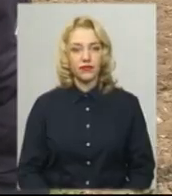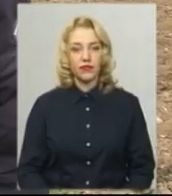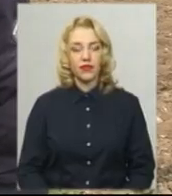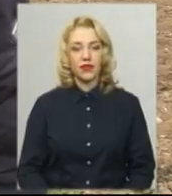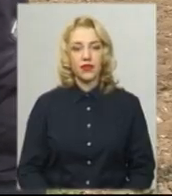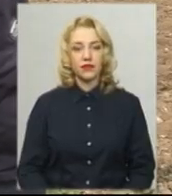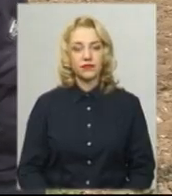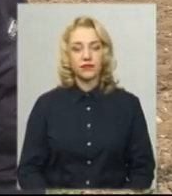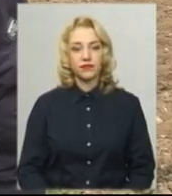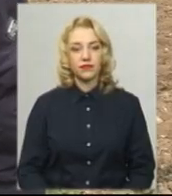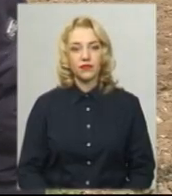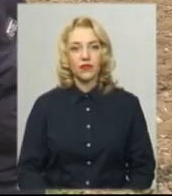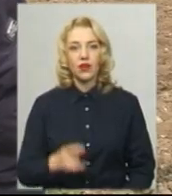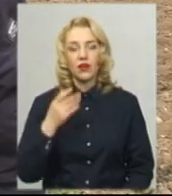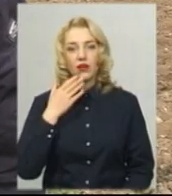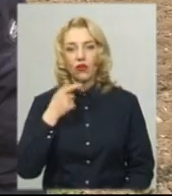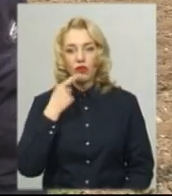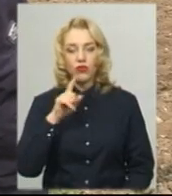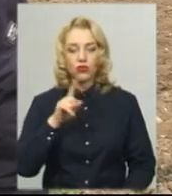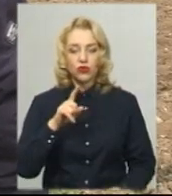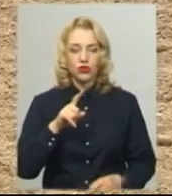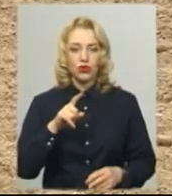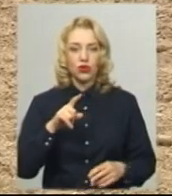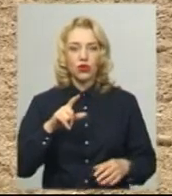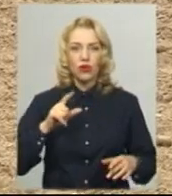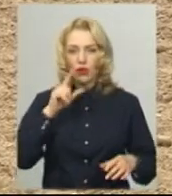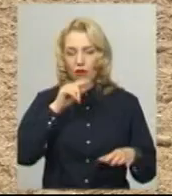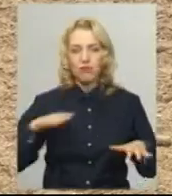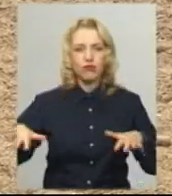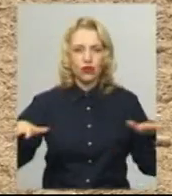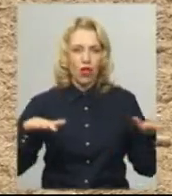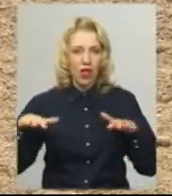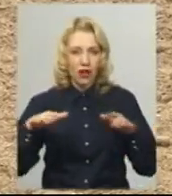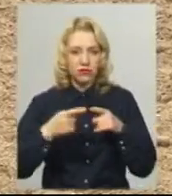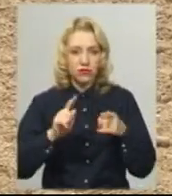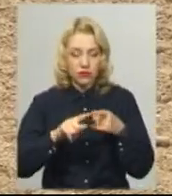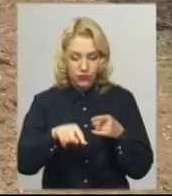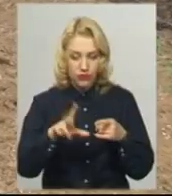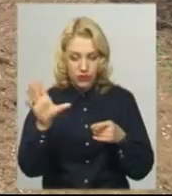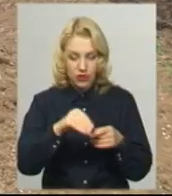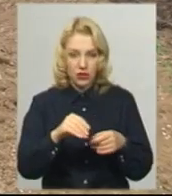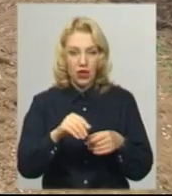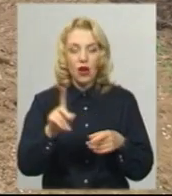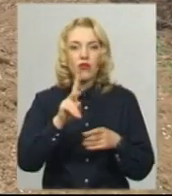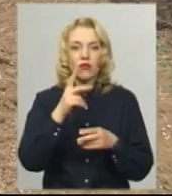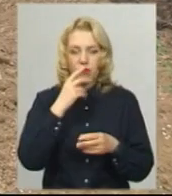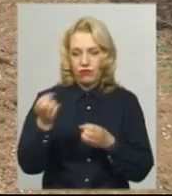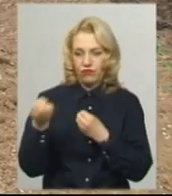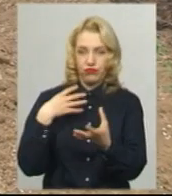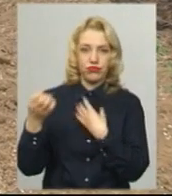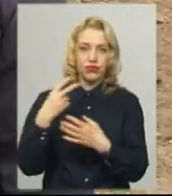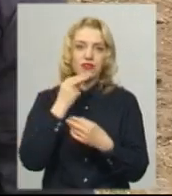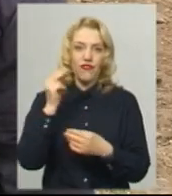Пасічник доповів, що є падіж льотної бджоли. Зараз всі гріхи будуть падати на нас. Я вже 30 років працюю в сільському